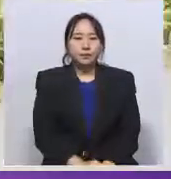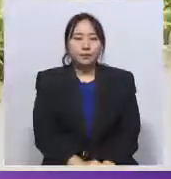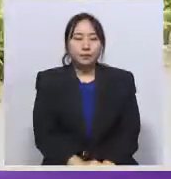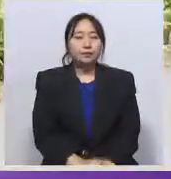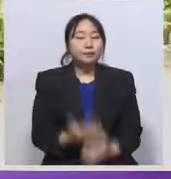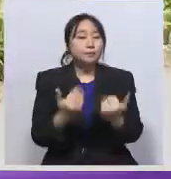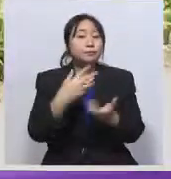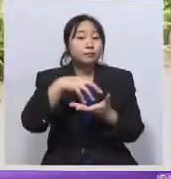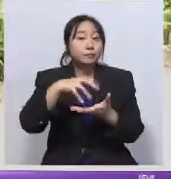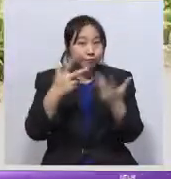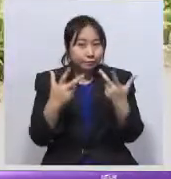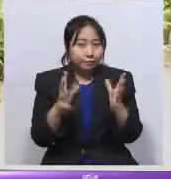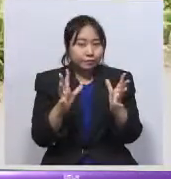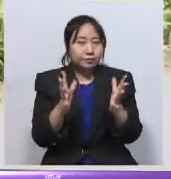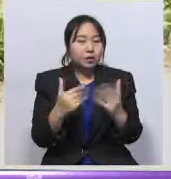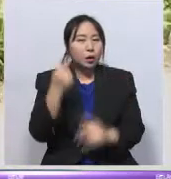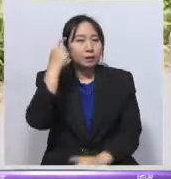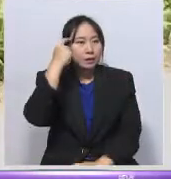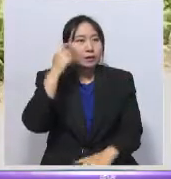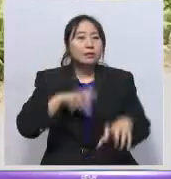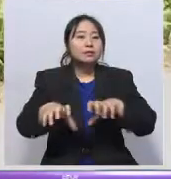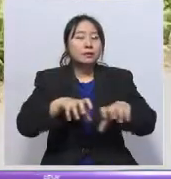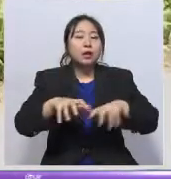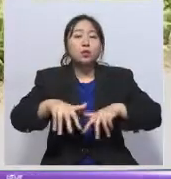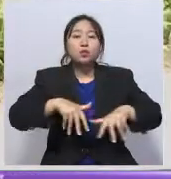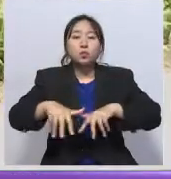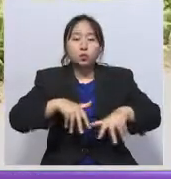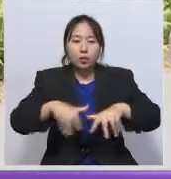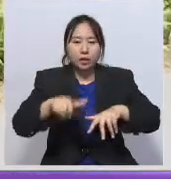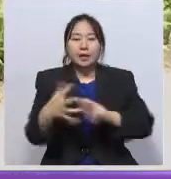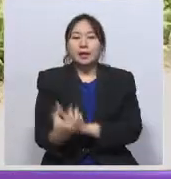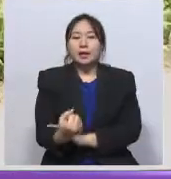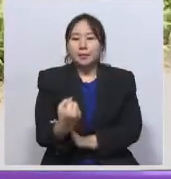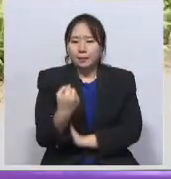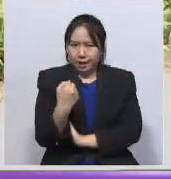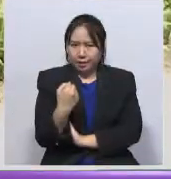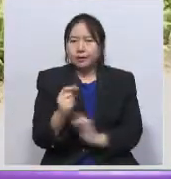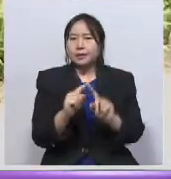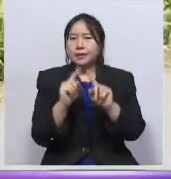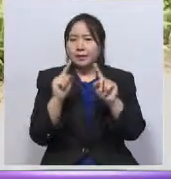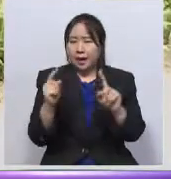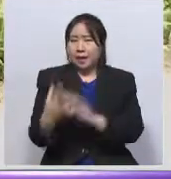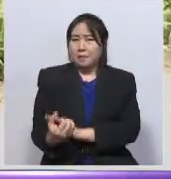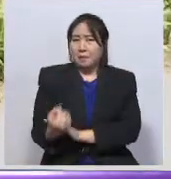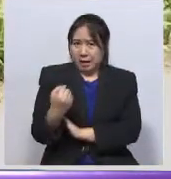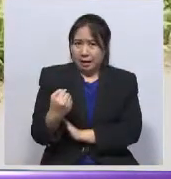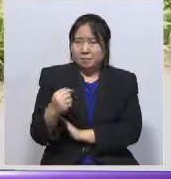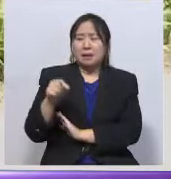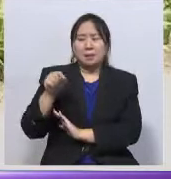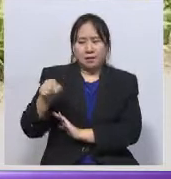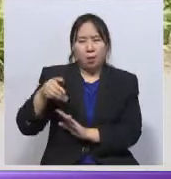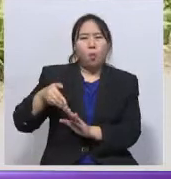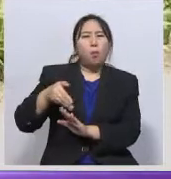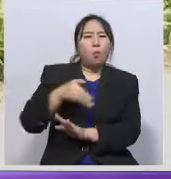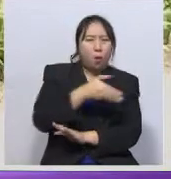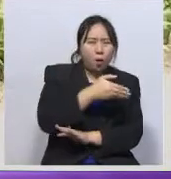อย่างที่บอกคุณผู้ชมไปนะคะว่าแนวคิดการบริหารจัดการชุมชนแห่งนี้มีความเข้มแข็งมากแต่ก่อนที่จะเข้มแข็งแบบนี้เขาก็มีปั